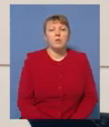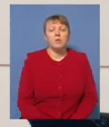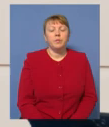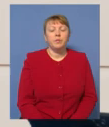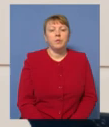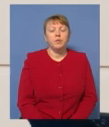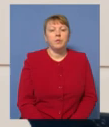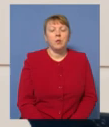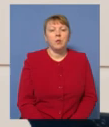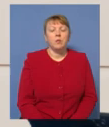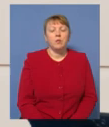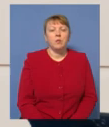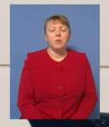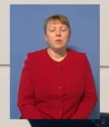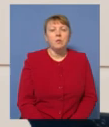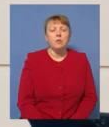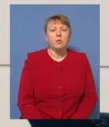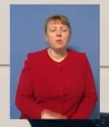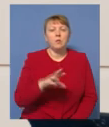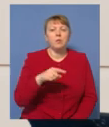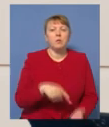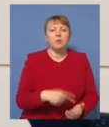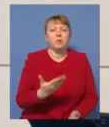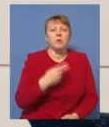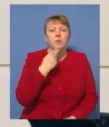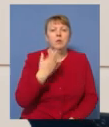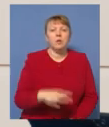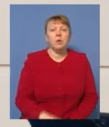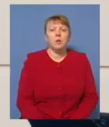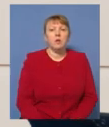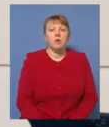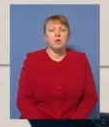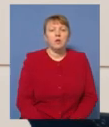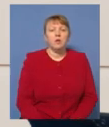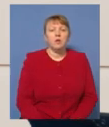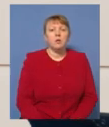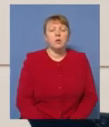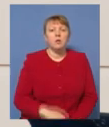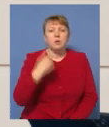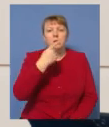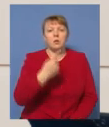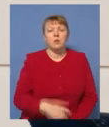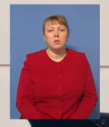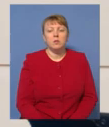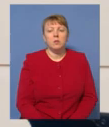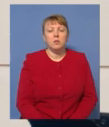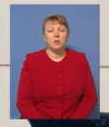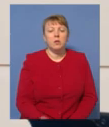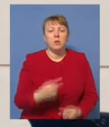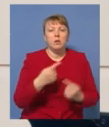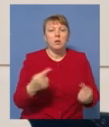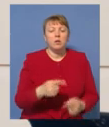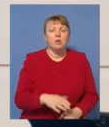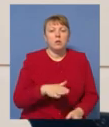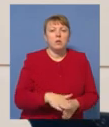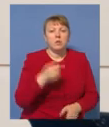Может, потому что сейчас данный вопрос стоит на особом контроле, и правоохранительные органы и другие